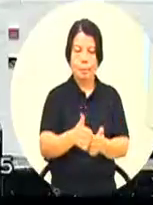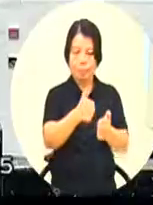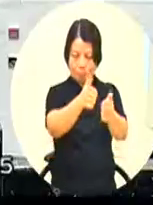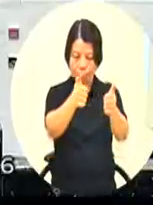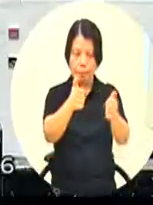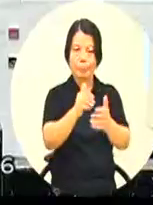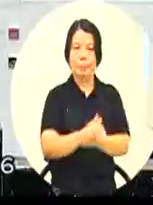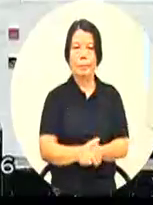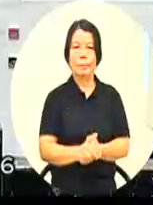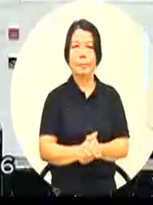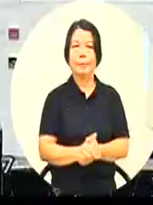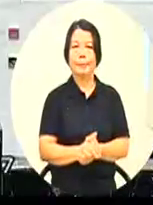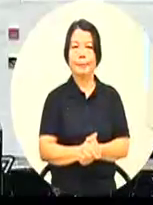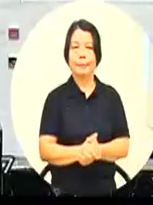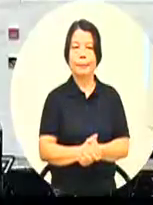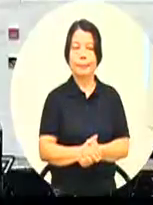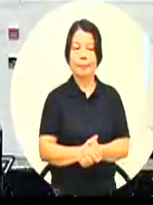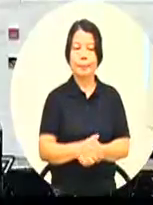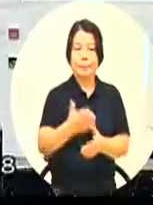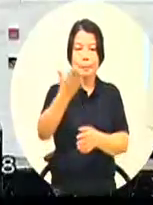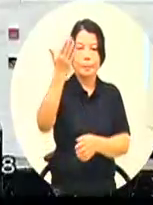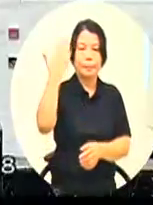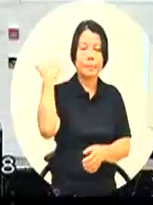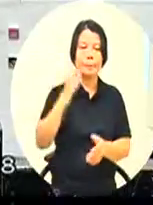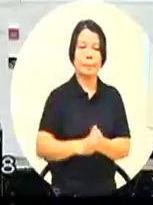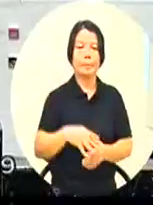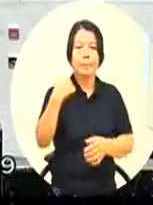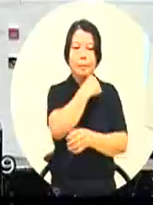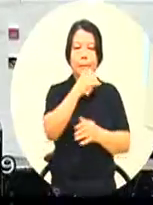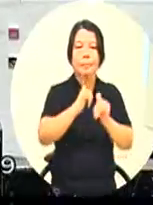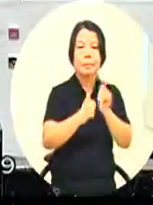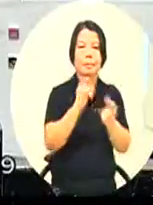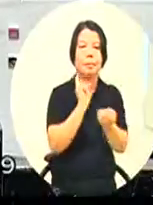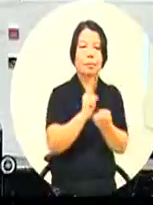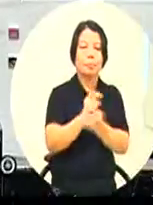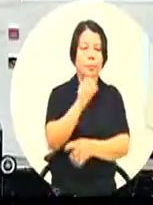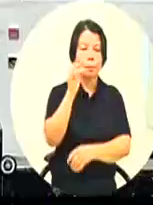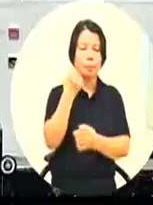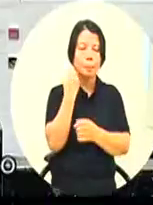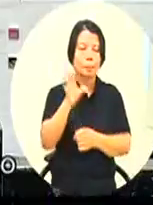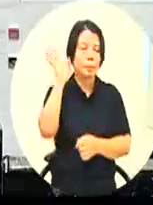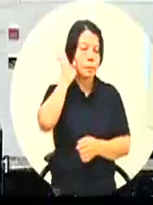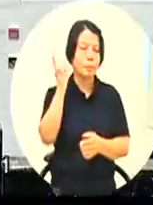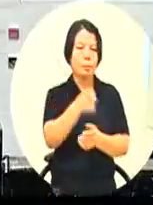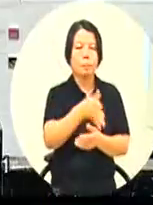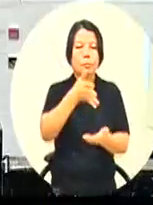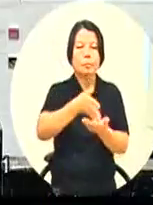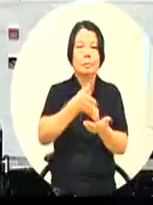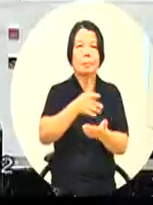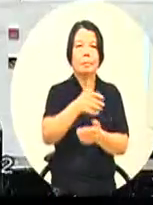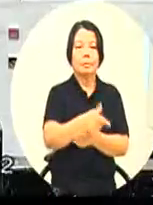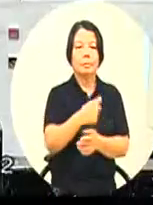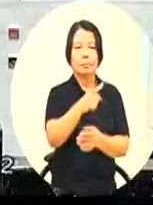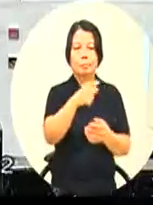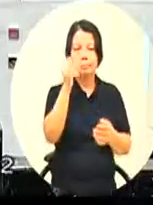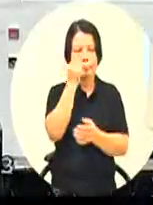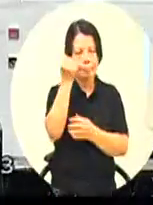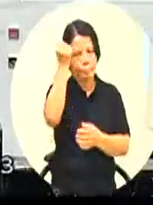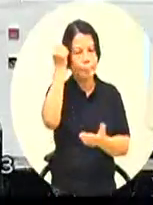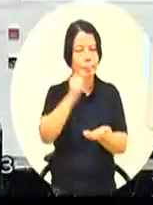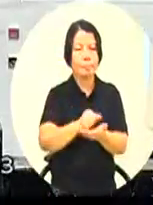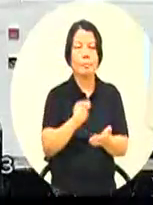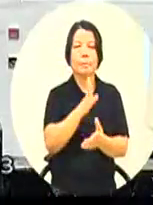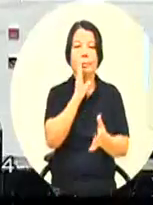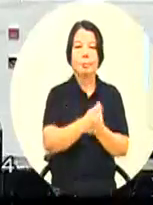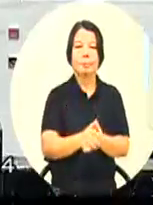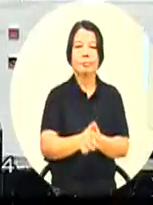谢。过去呢，台湾社会对于新闻局或者发言人的既定印象都说他是传声筒，